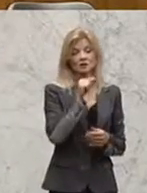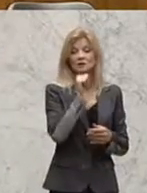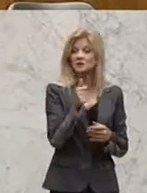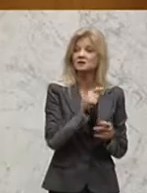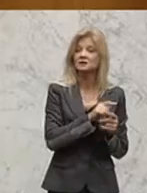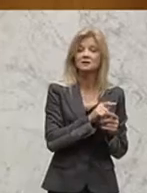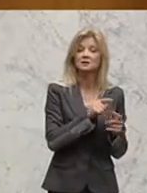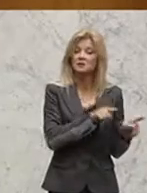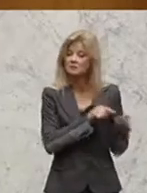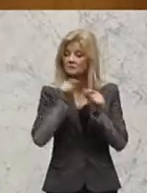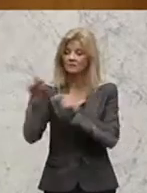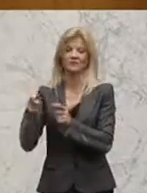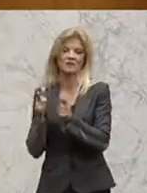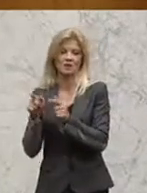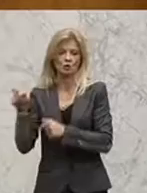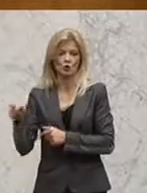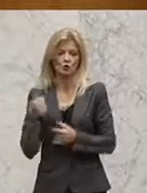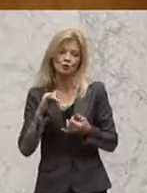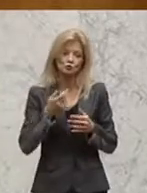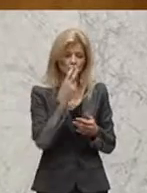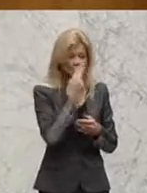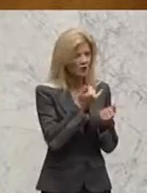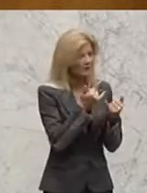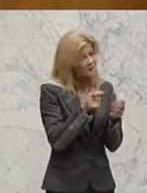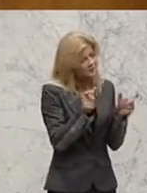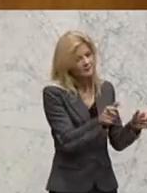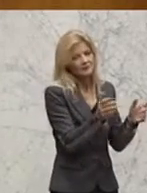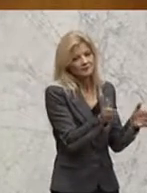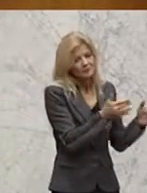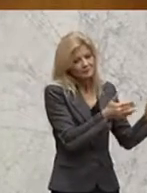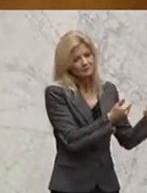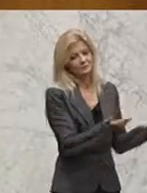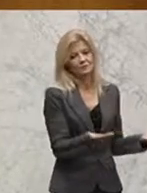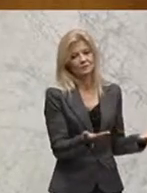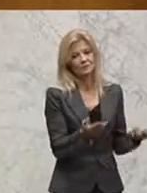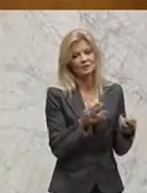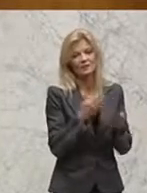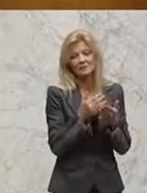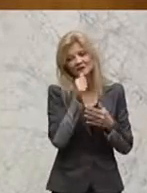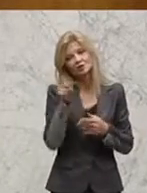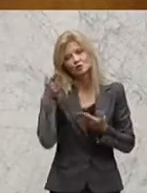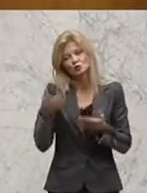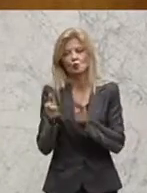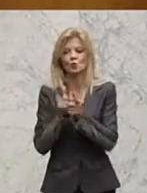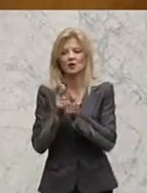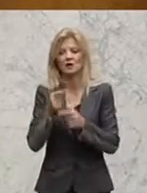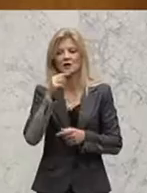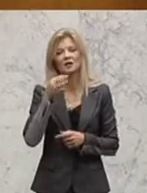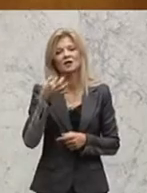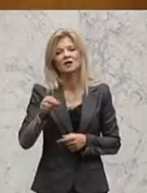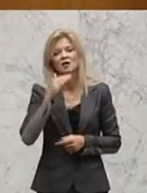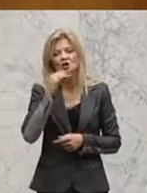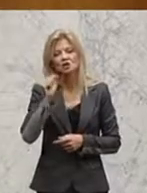gehen, sie davon abhalten, dass sie sich dem Krieg, dem Dschihadisten nicht anschließen. Und deswegen